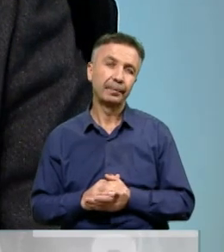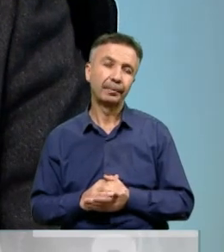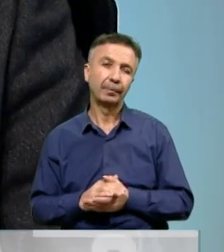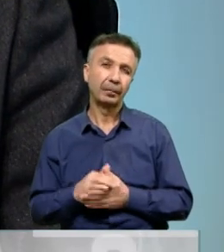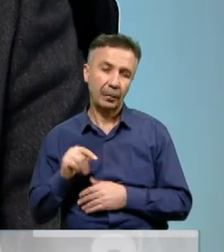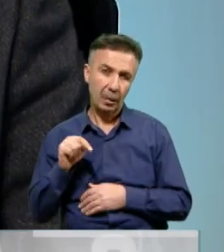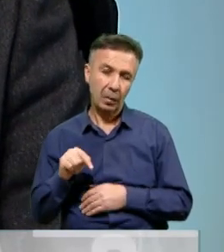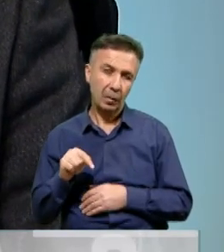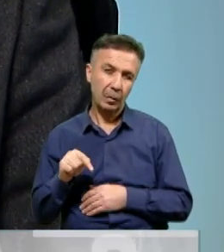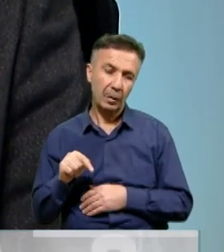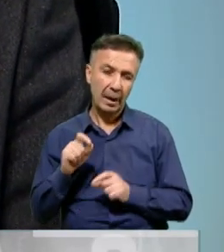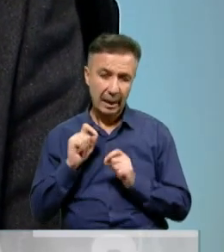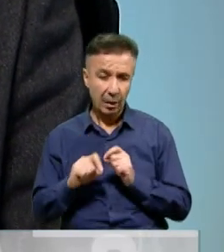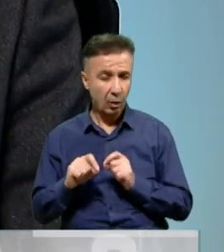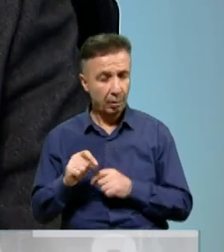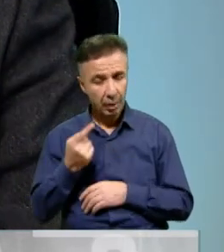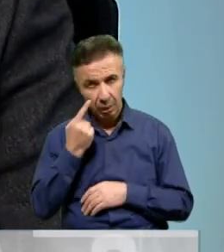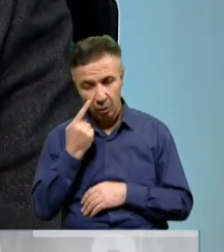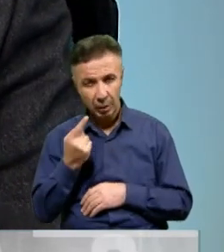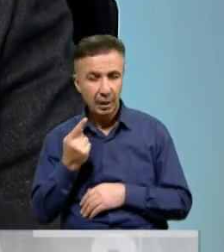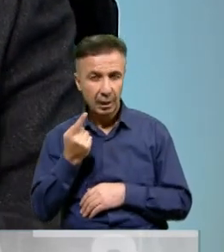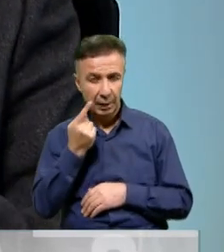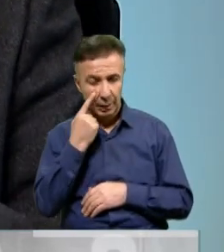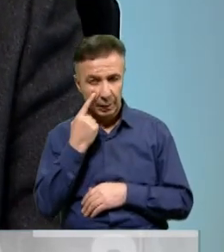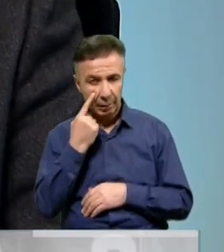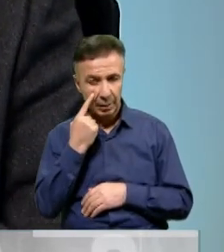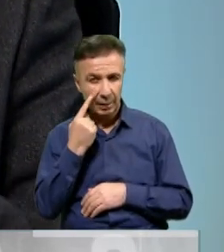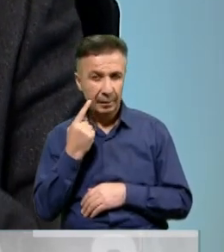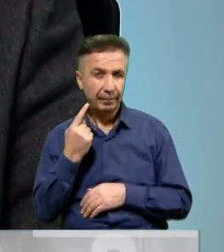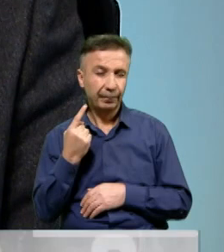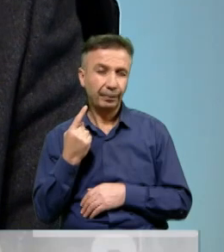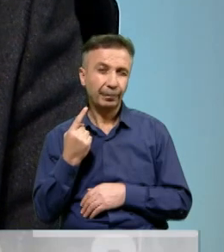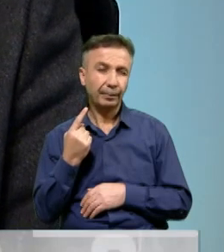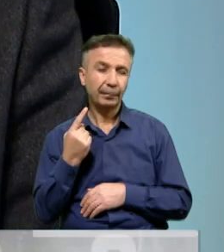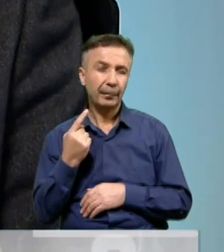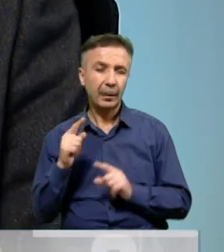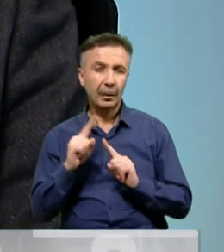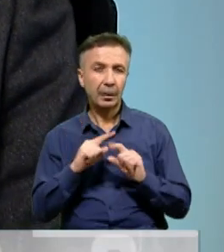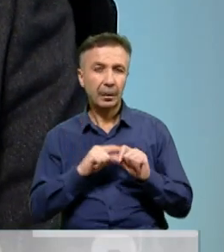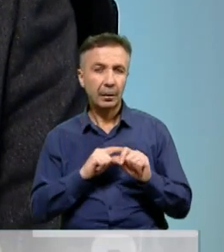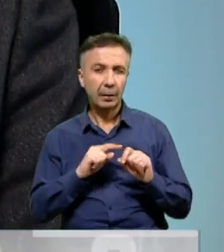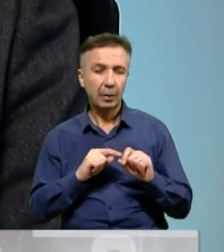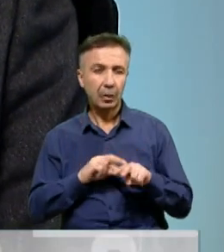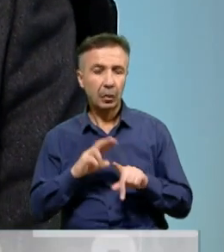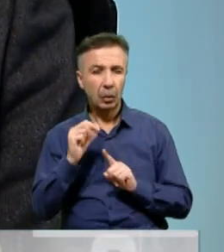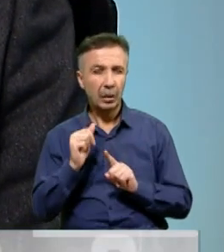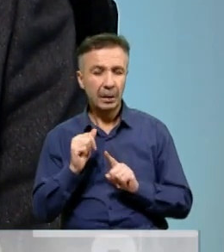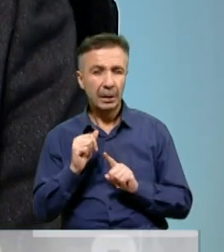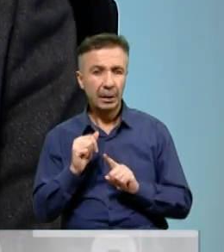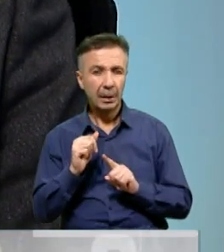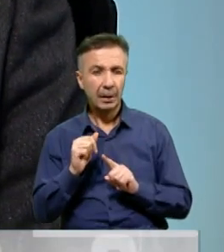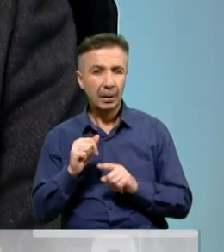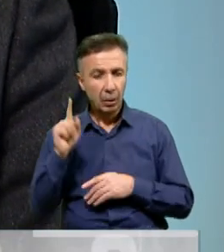günkü ekonomik şartlara göre devlet ne yapıyor, TOKİ ne yapıyor, güncelleme yapıyor. Biz buna Din İşleri Yüksek Kurulu